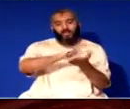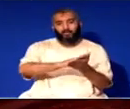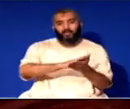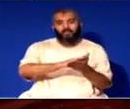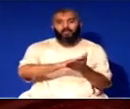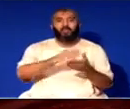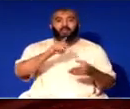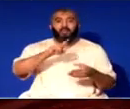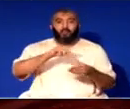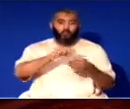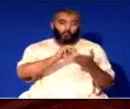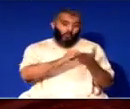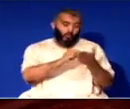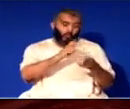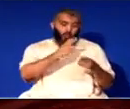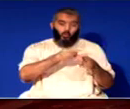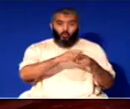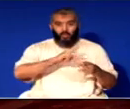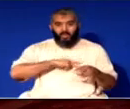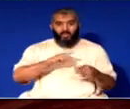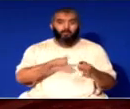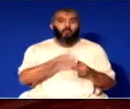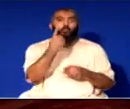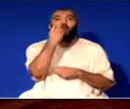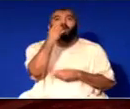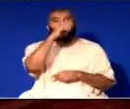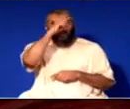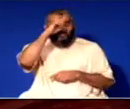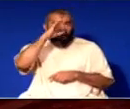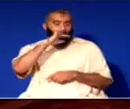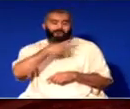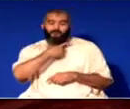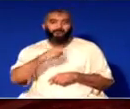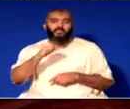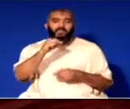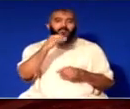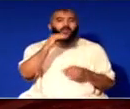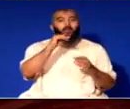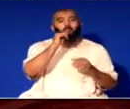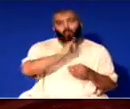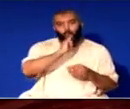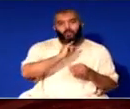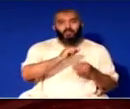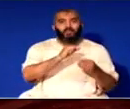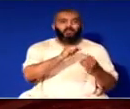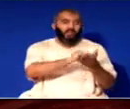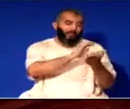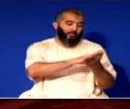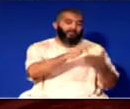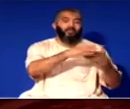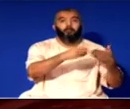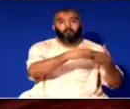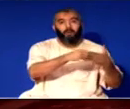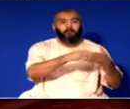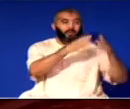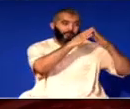خفتي لا عاد ولادي ثاني نغبن ولا يليق نعطي لهم من حقي ولا مانيش عارف. ان شاء الله تسمعين الاجابه. قول